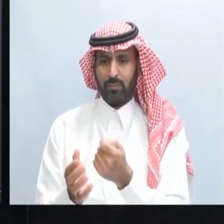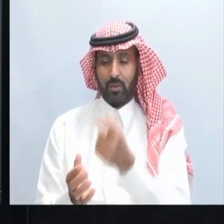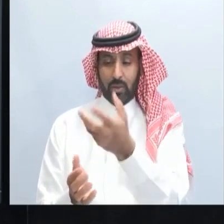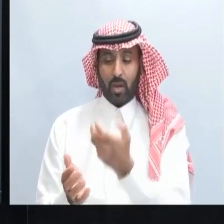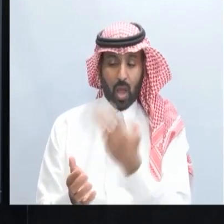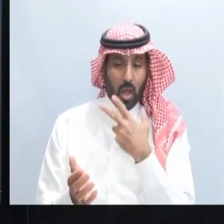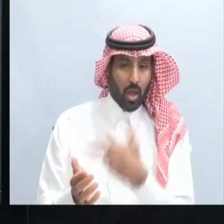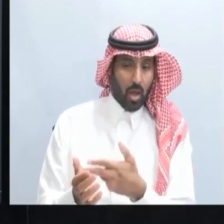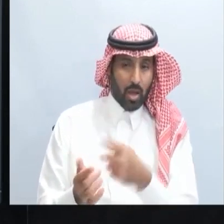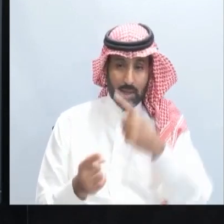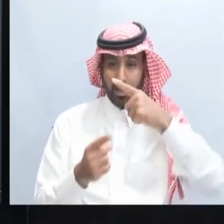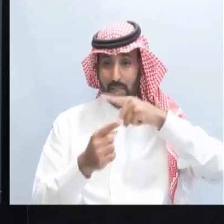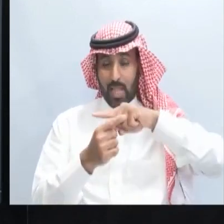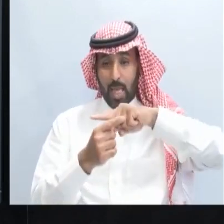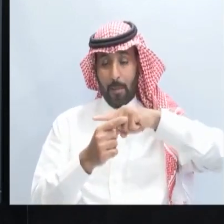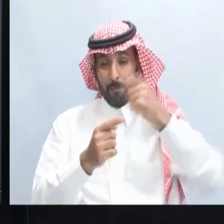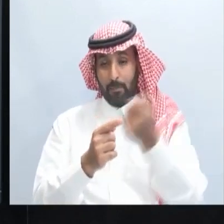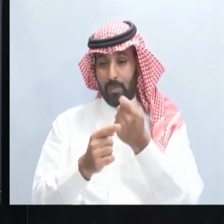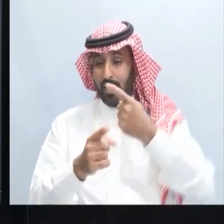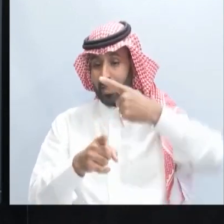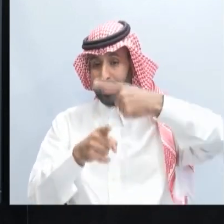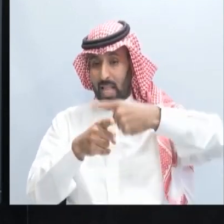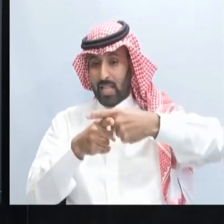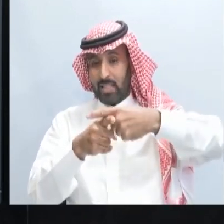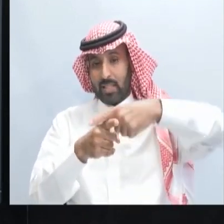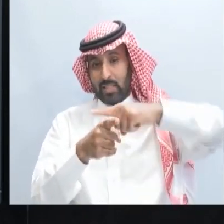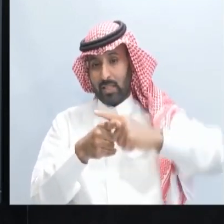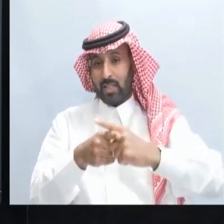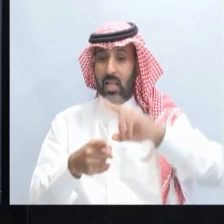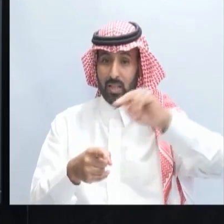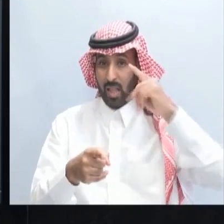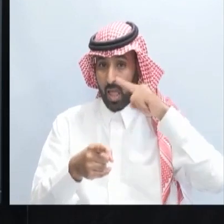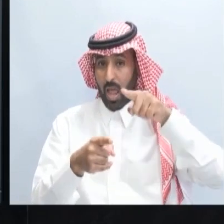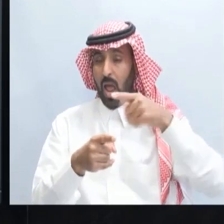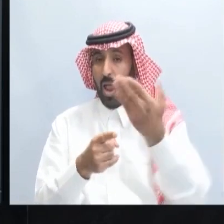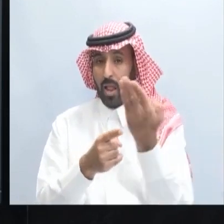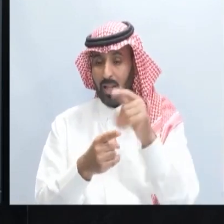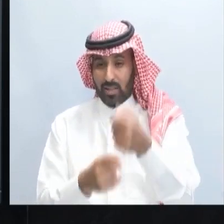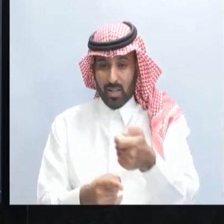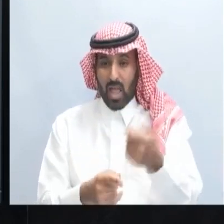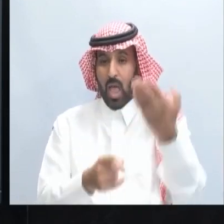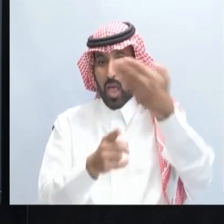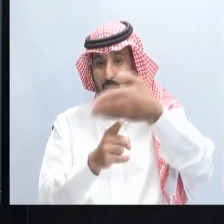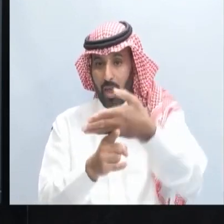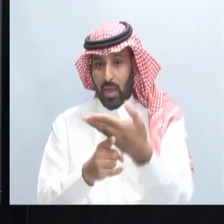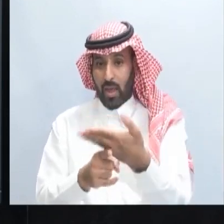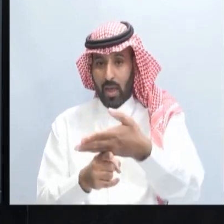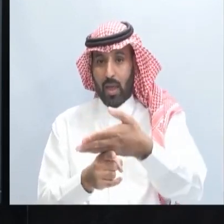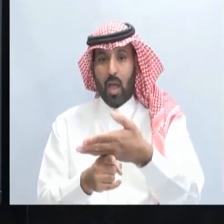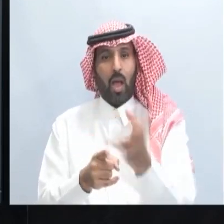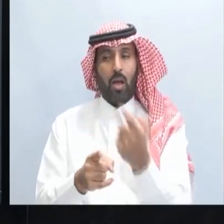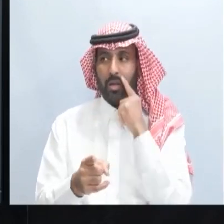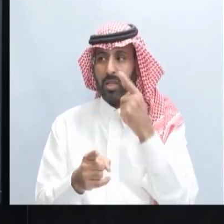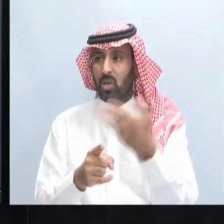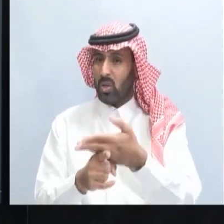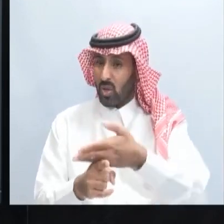حاول ان تجعل هذا القلم يتزن على اصبعك مثل ما انا اجعل هذا الريموت يتزن على اصبعي بهذه الطريقه فانت